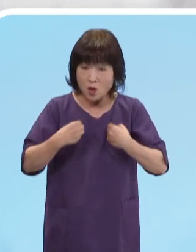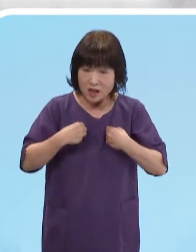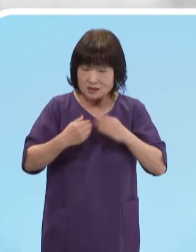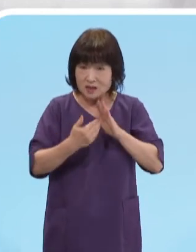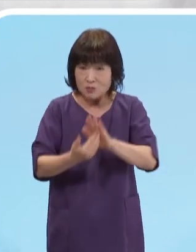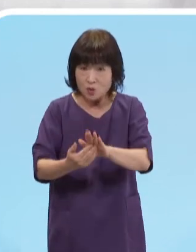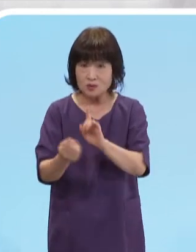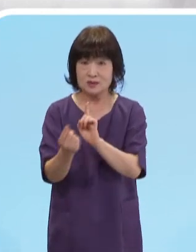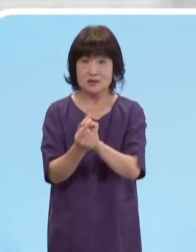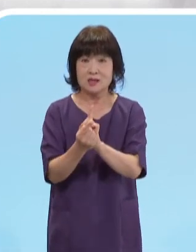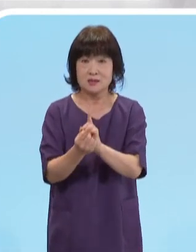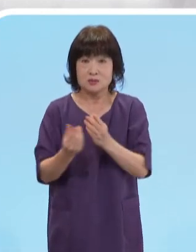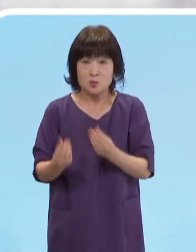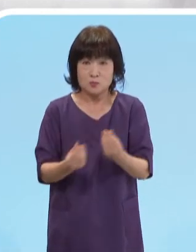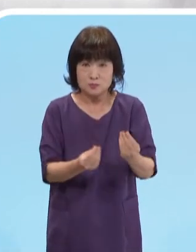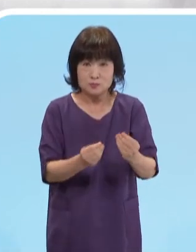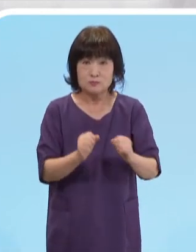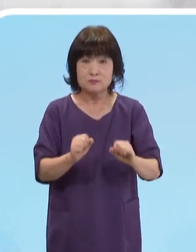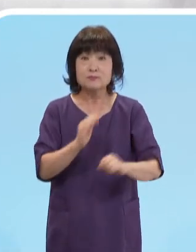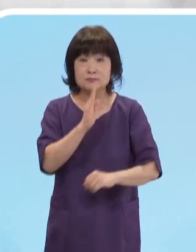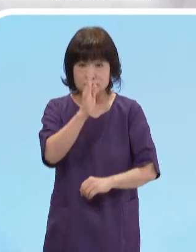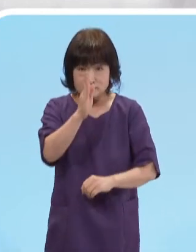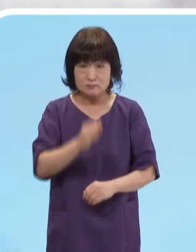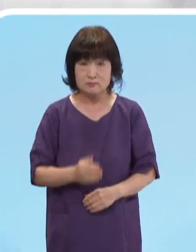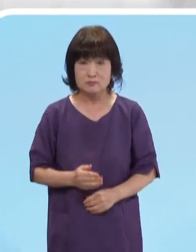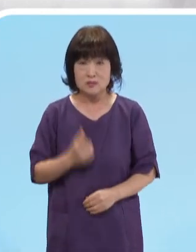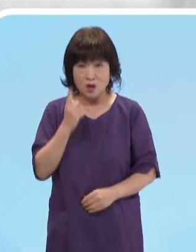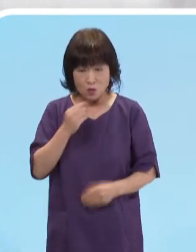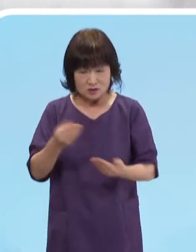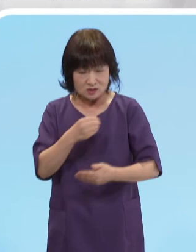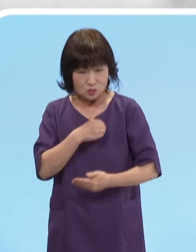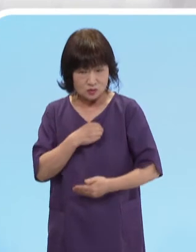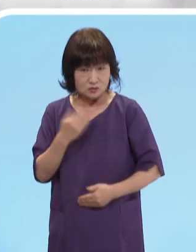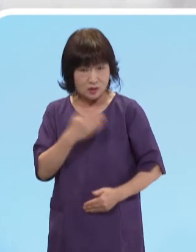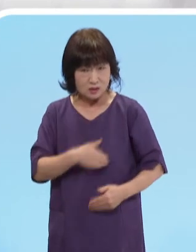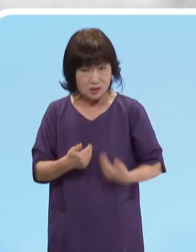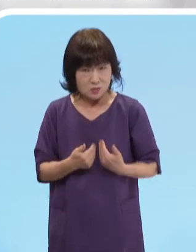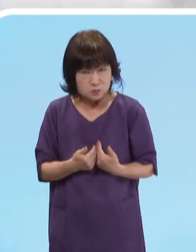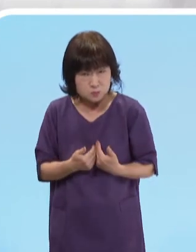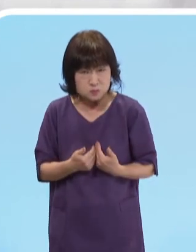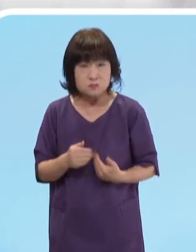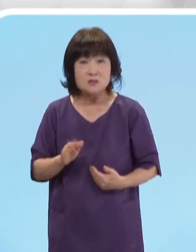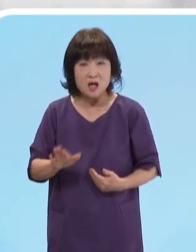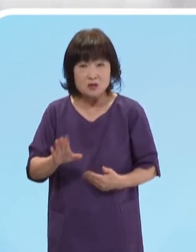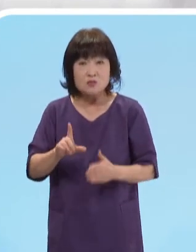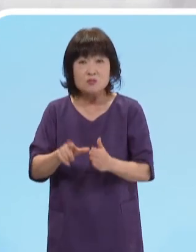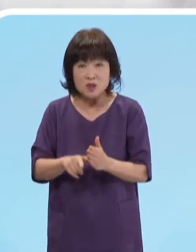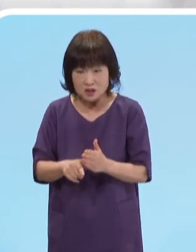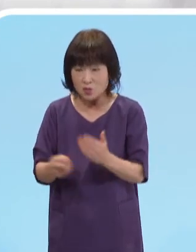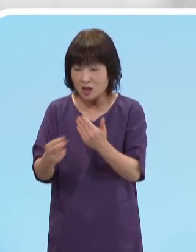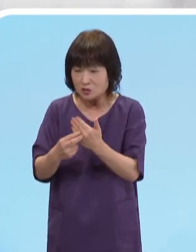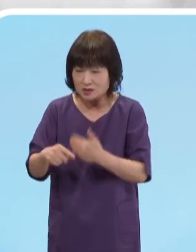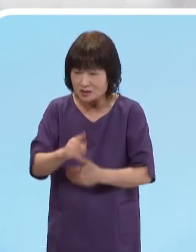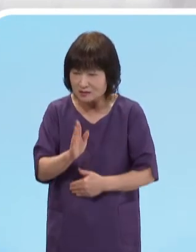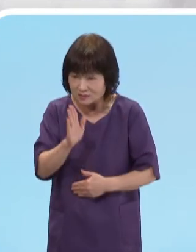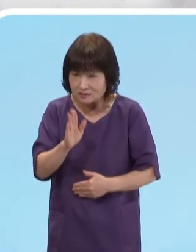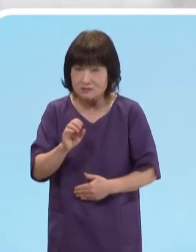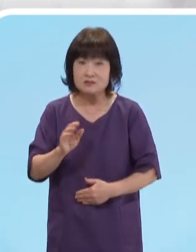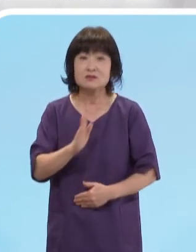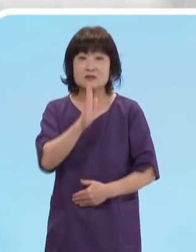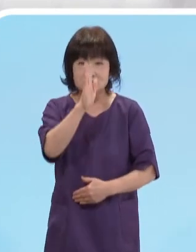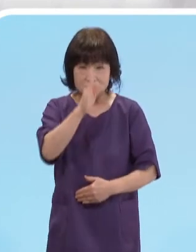止対策を徹底してください。健康に不安がある職員には直ちに受診などを促しまし